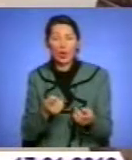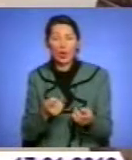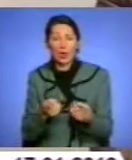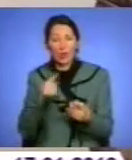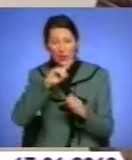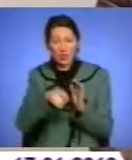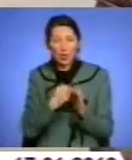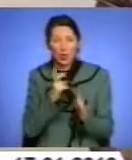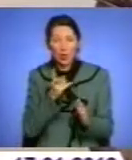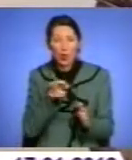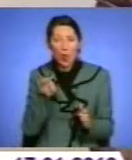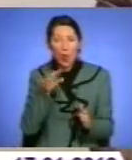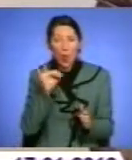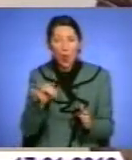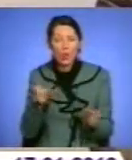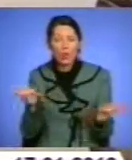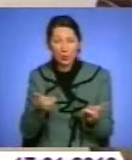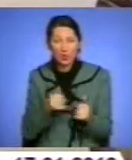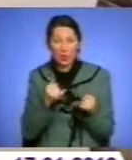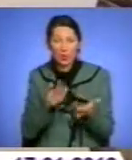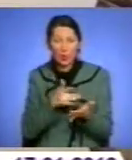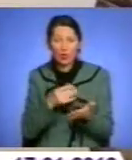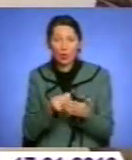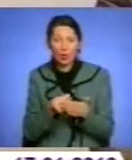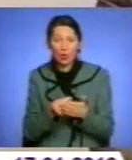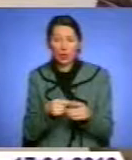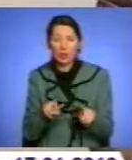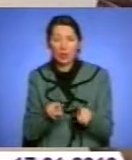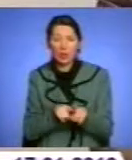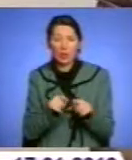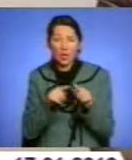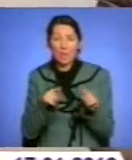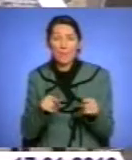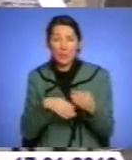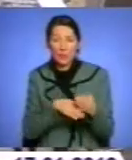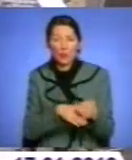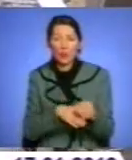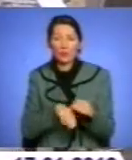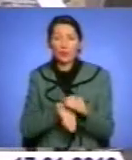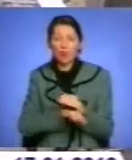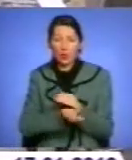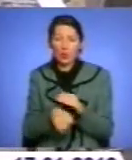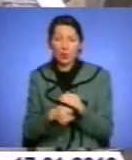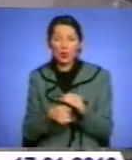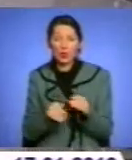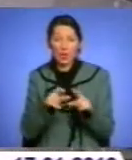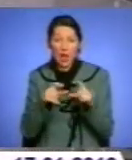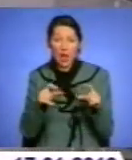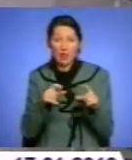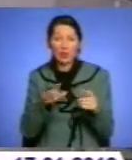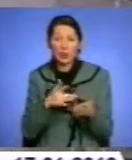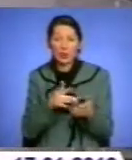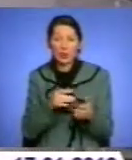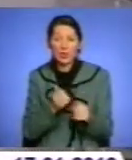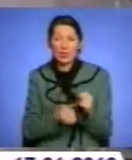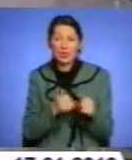необхідні для перерахунку грошових коштів, і таким чином спустошують карткові рахунки громадян. Як свідчить практика, часто серед тих, хто